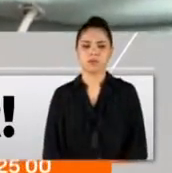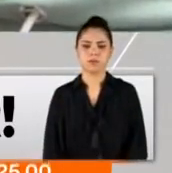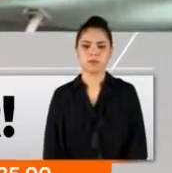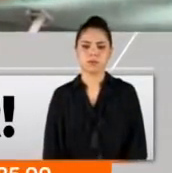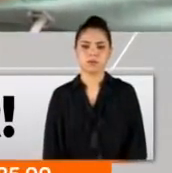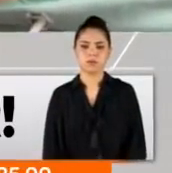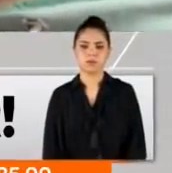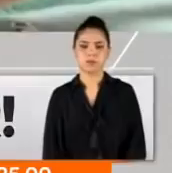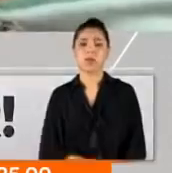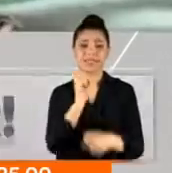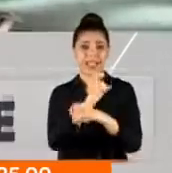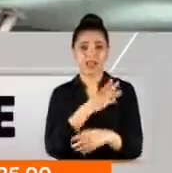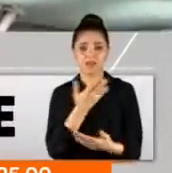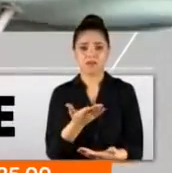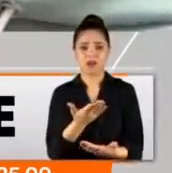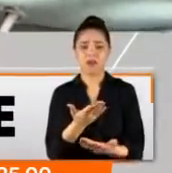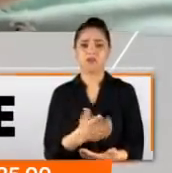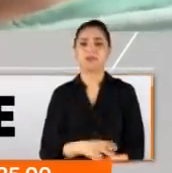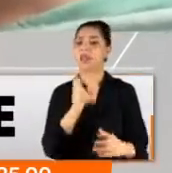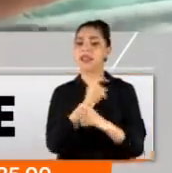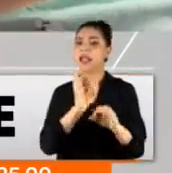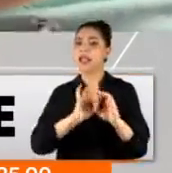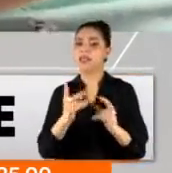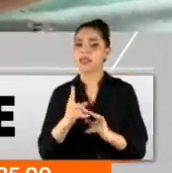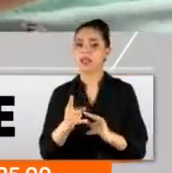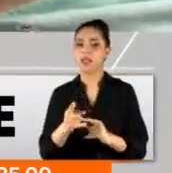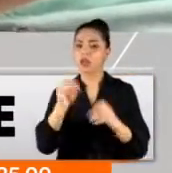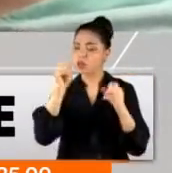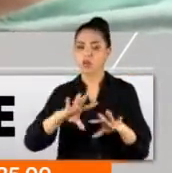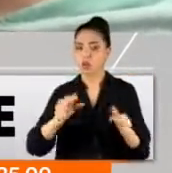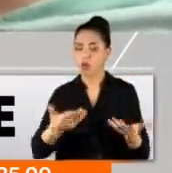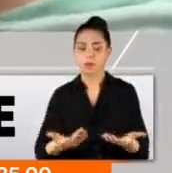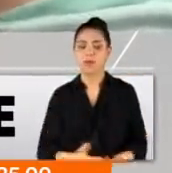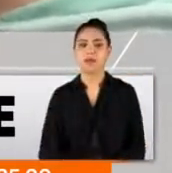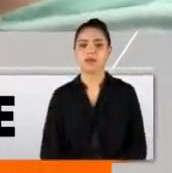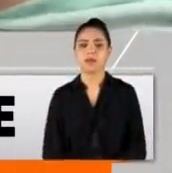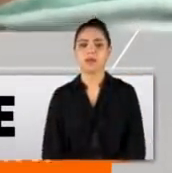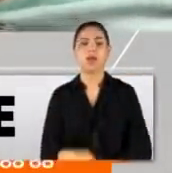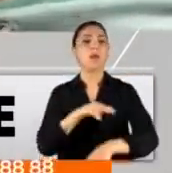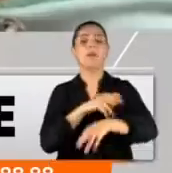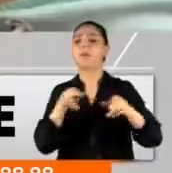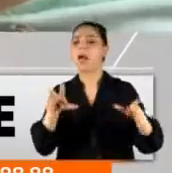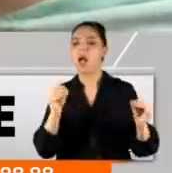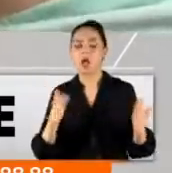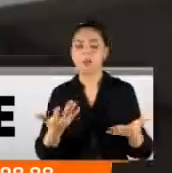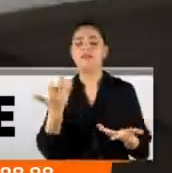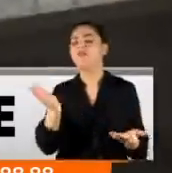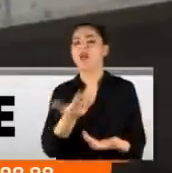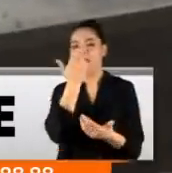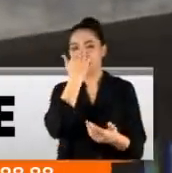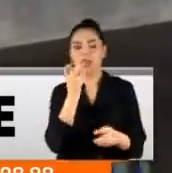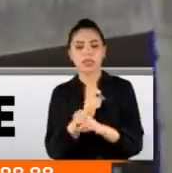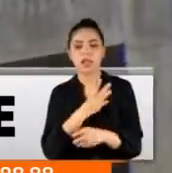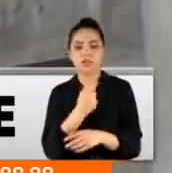Riskli, tehlikeli. Evet. Ne tehlikesi var? Düşebiliriz. bir yerlerimiz kırılabilir veya kanayabilir.